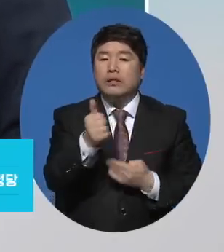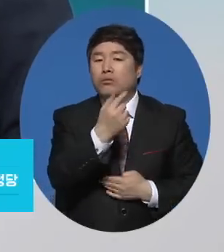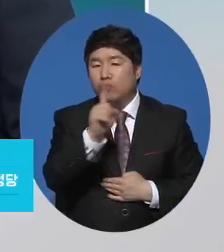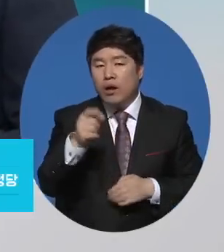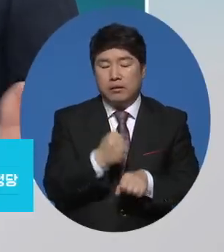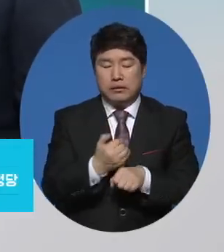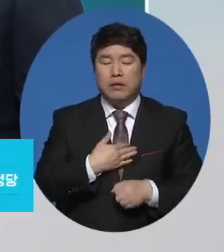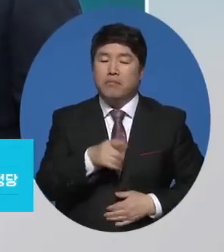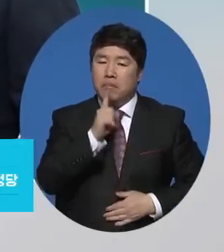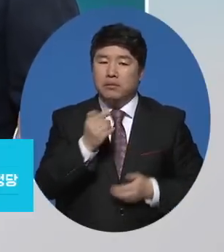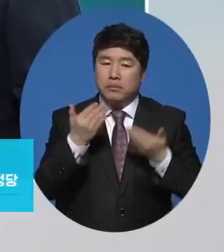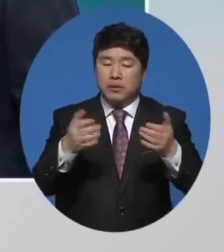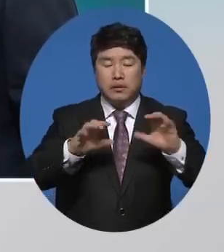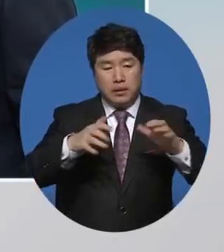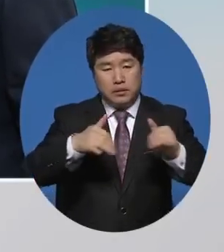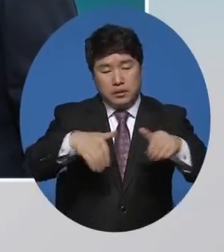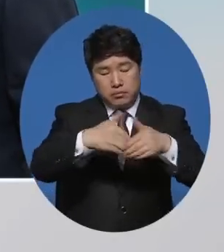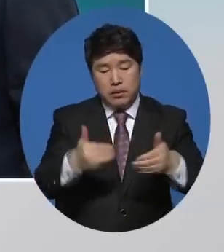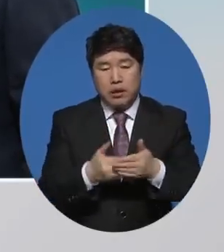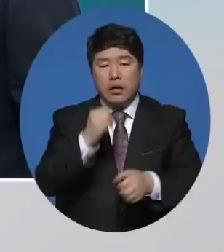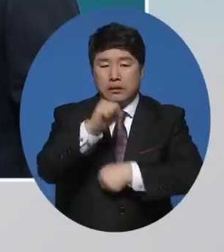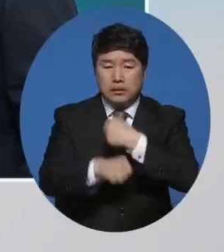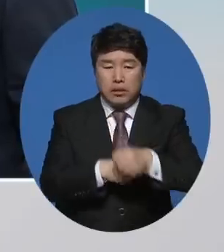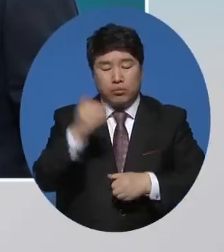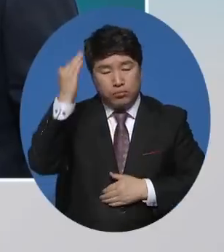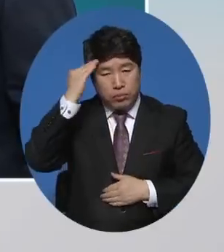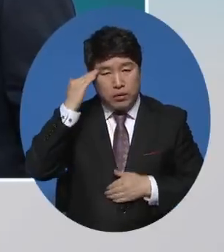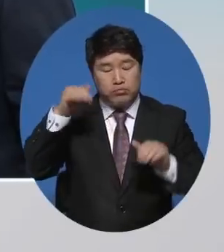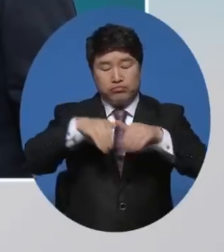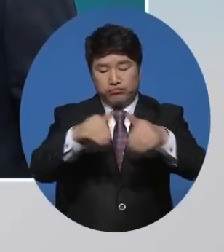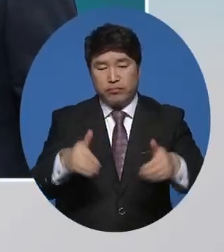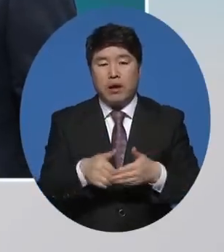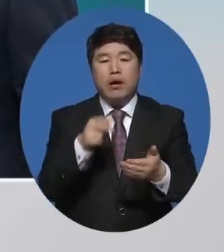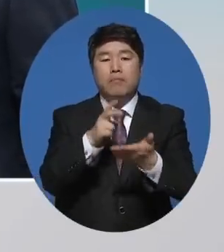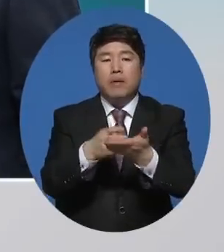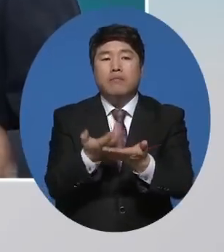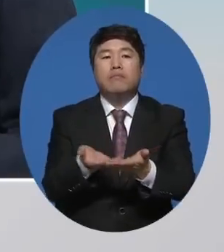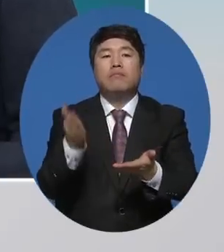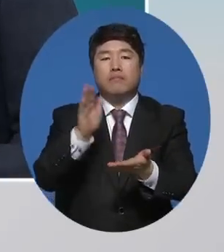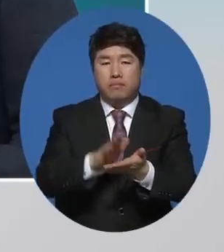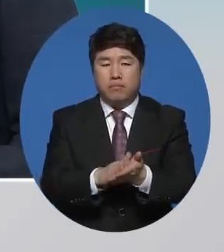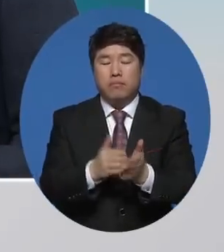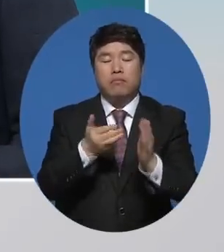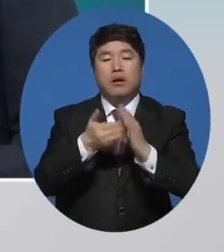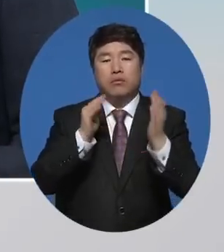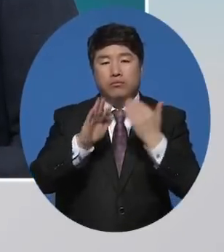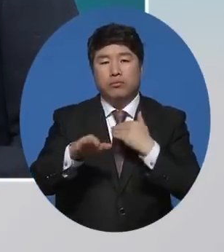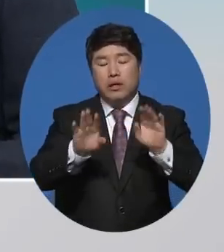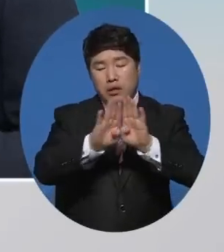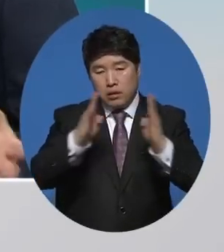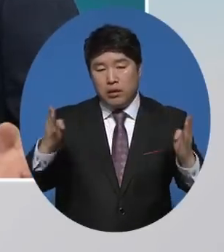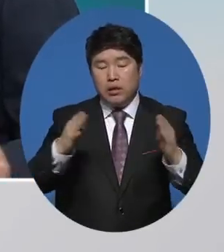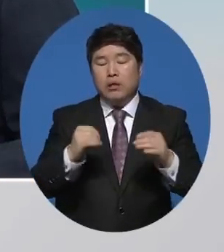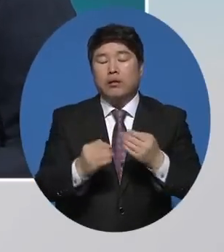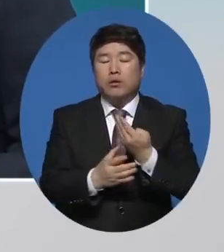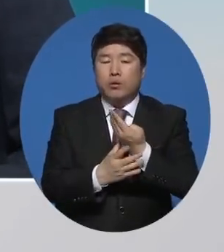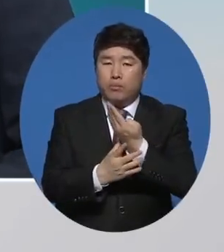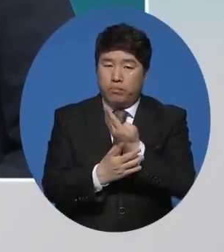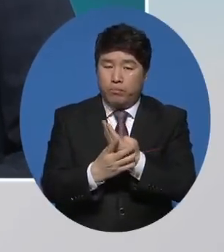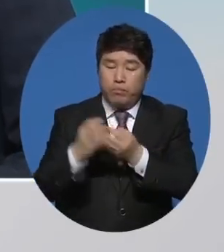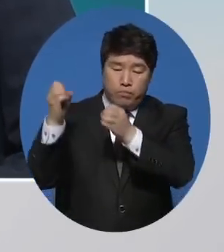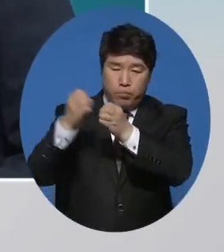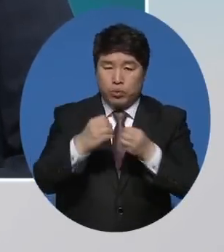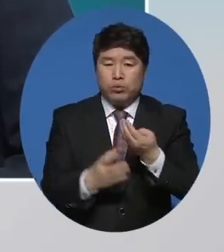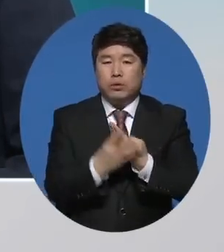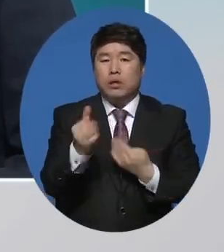보수 단이라 국민의 당과 자유한국당이 개혁을 하고 나면이 양쪽에 다 열린 보수 단이라는 우리 남자사 말씀하신